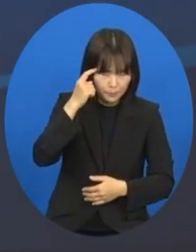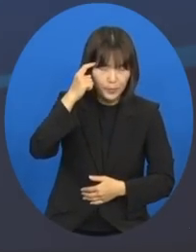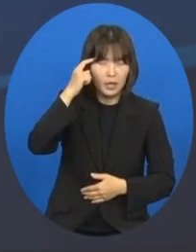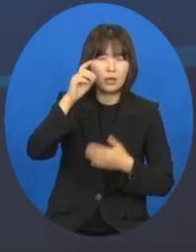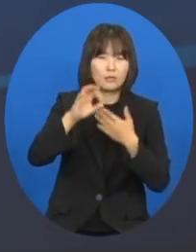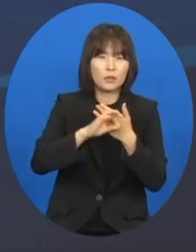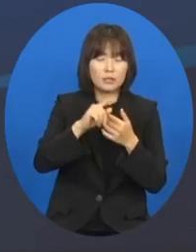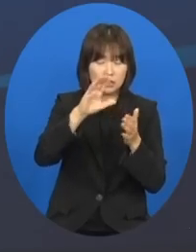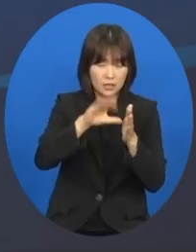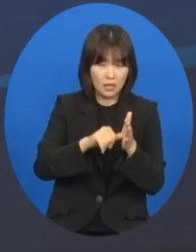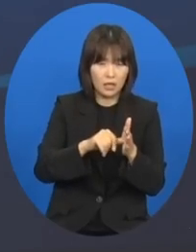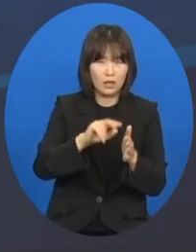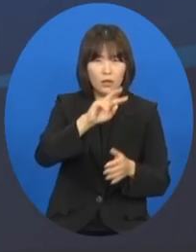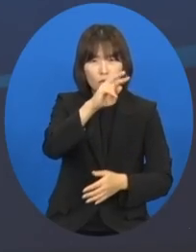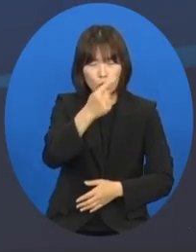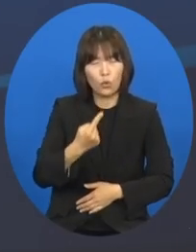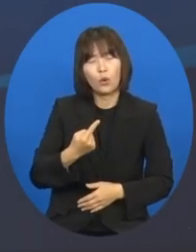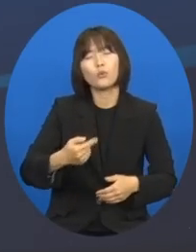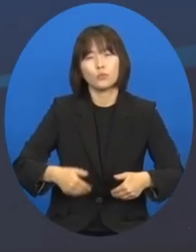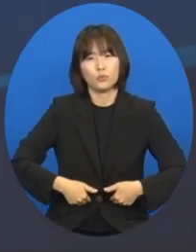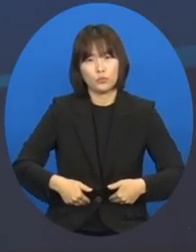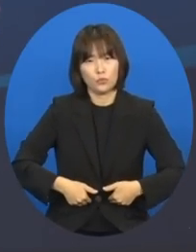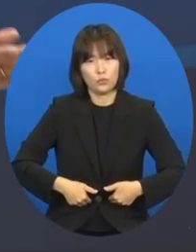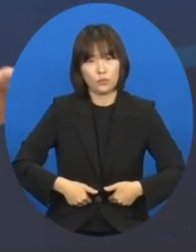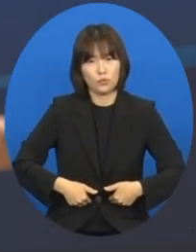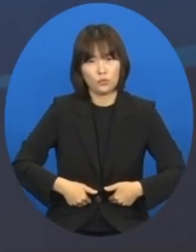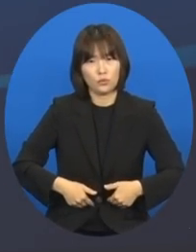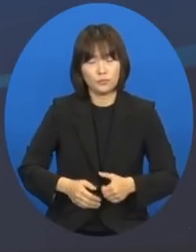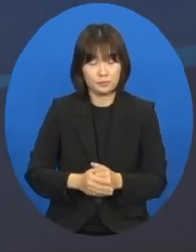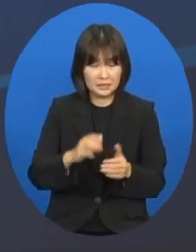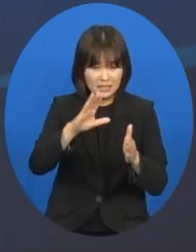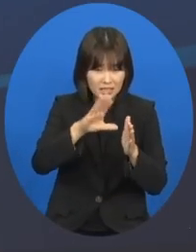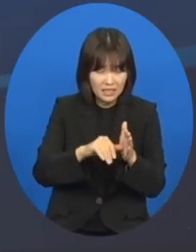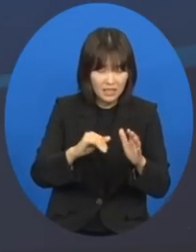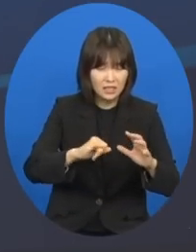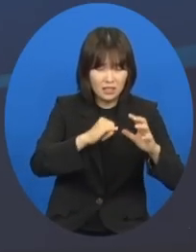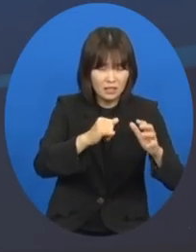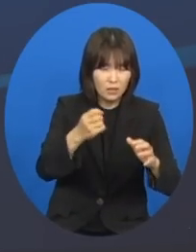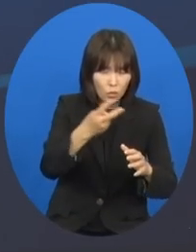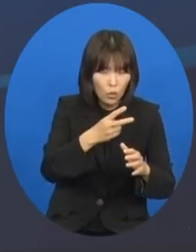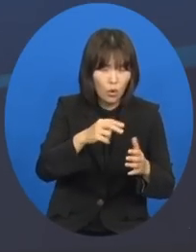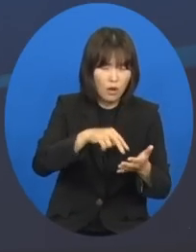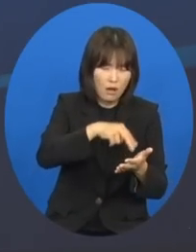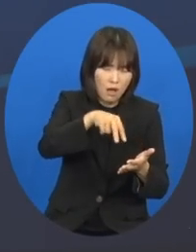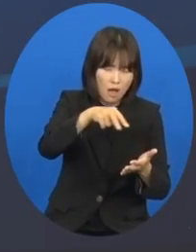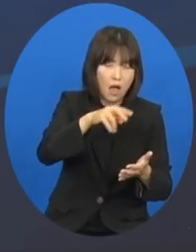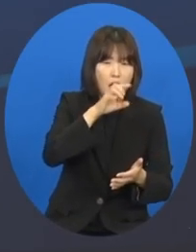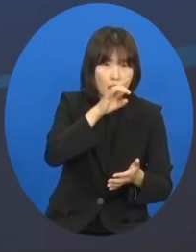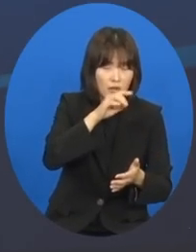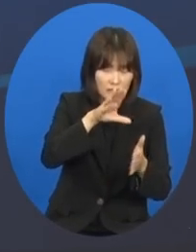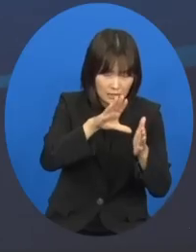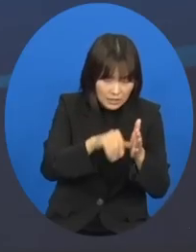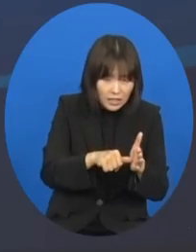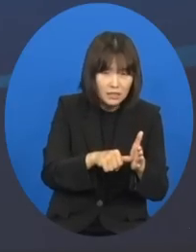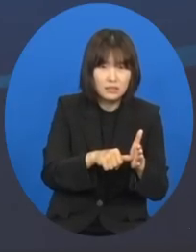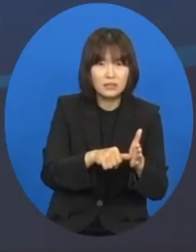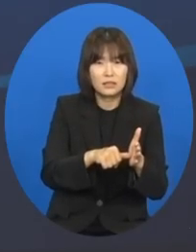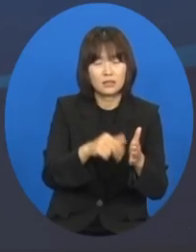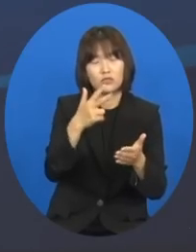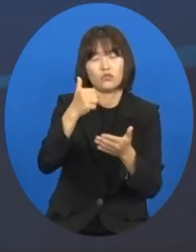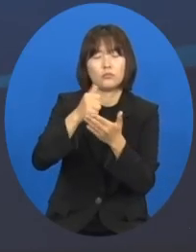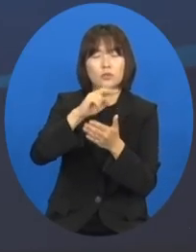돌아오셔야 돼요 그때 세상에서 또 다른 방황을 하면 안 되고 그때는 반드시 주께로 돌아와야